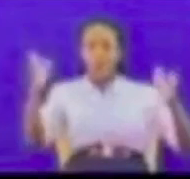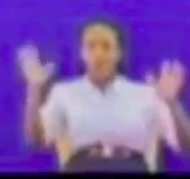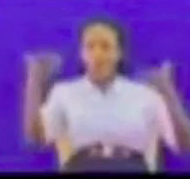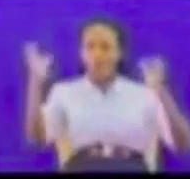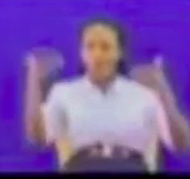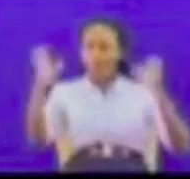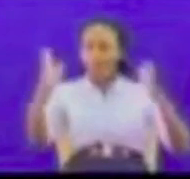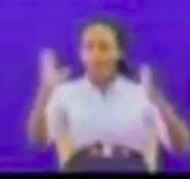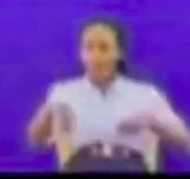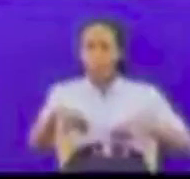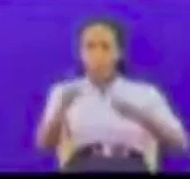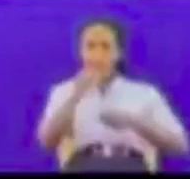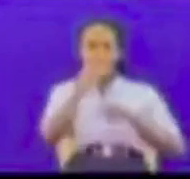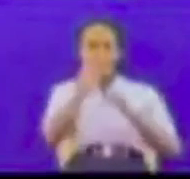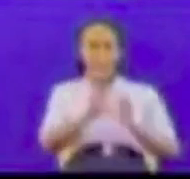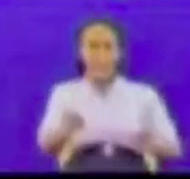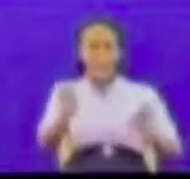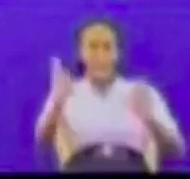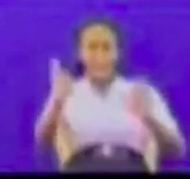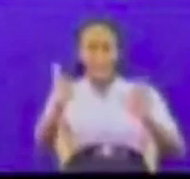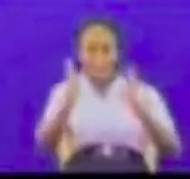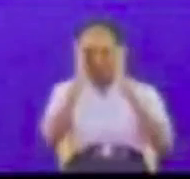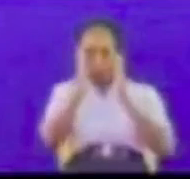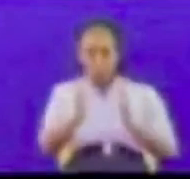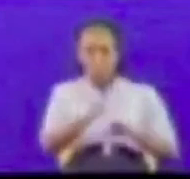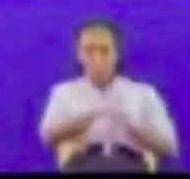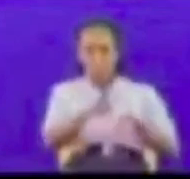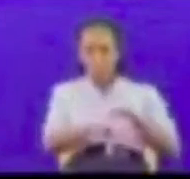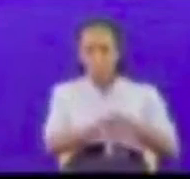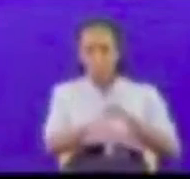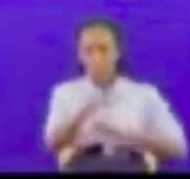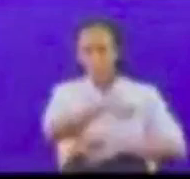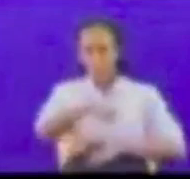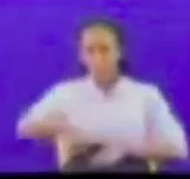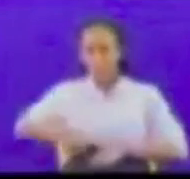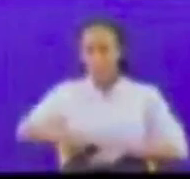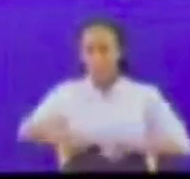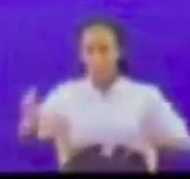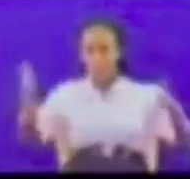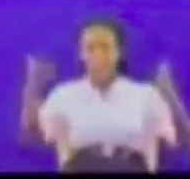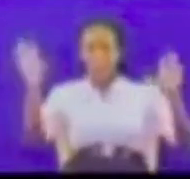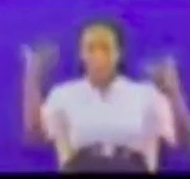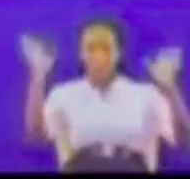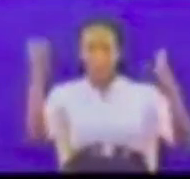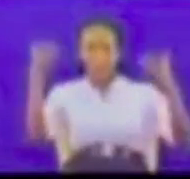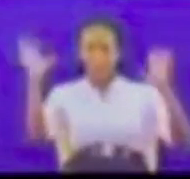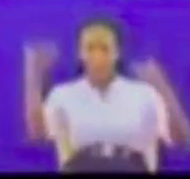Mheshimiwa makamu wa rais. Asante sana. Asante sana. Asante.